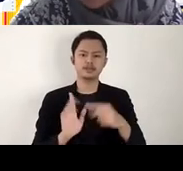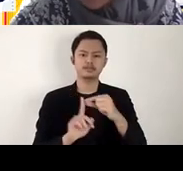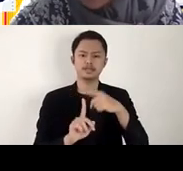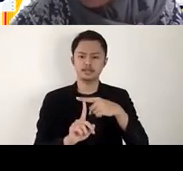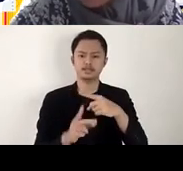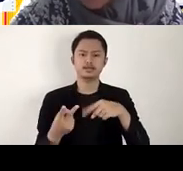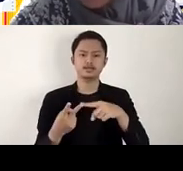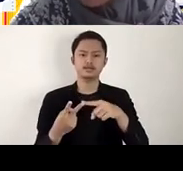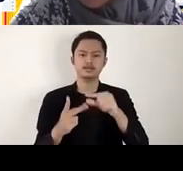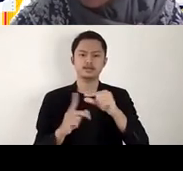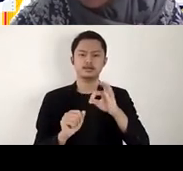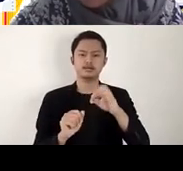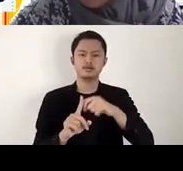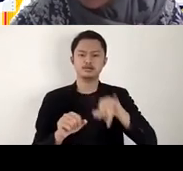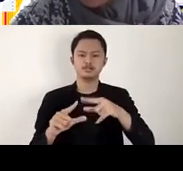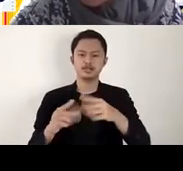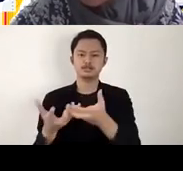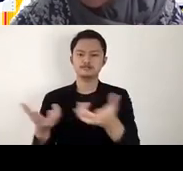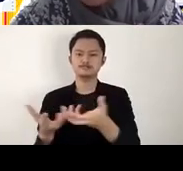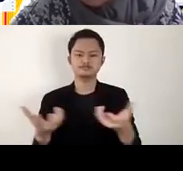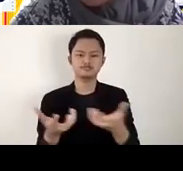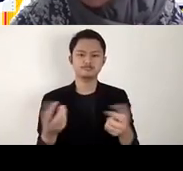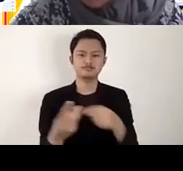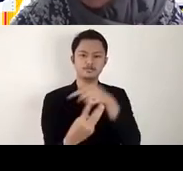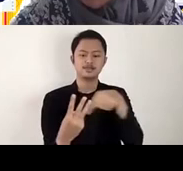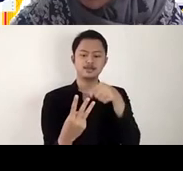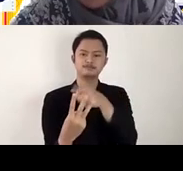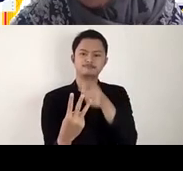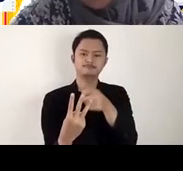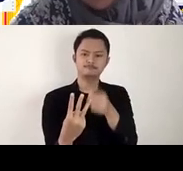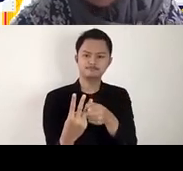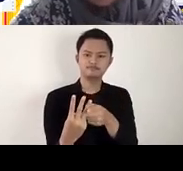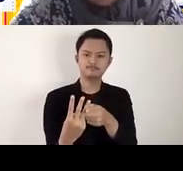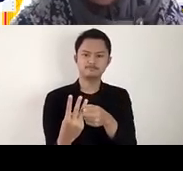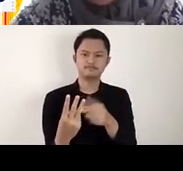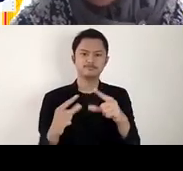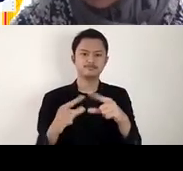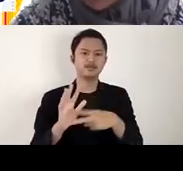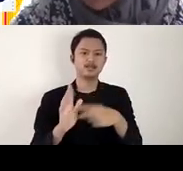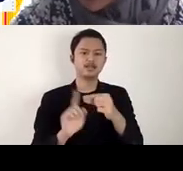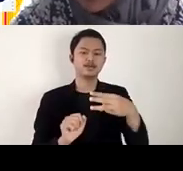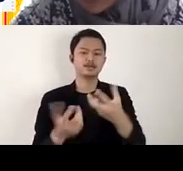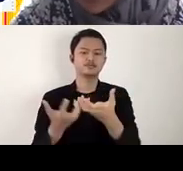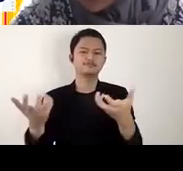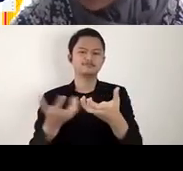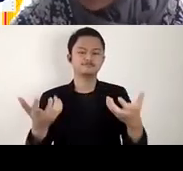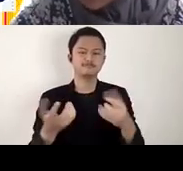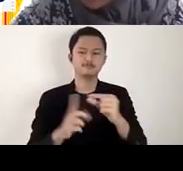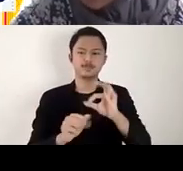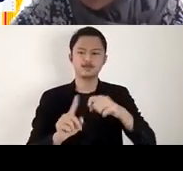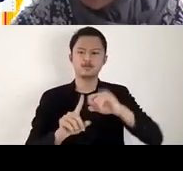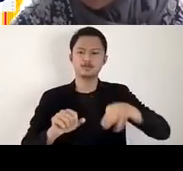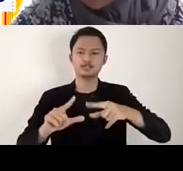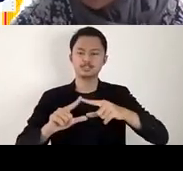akan Pokja rantai ini akan dibagi menjadi tiga Pokja sesuai pada pilar-pilar yang ada di dalam knp yaitu ada Pokja Pilih